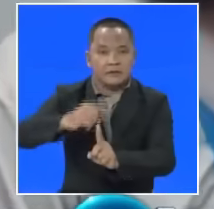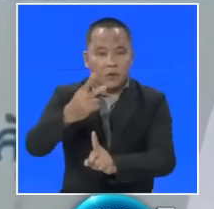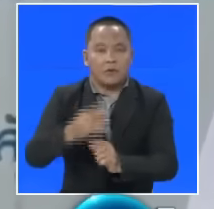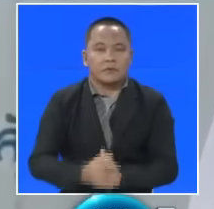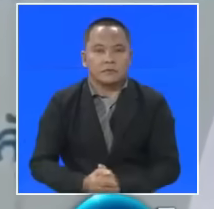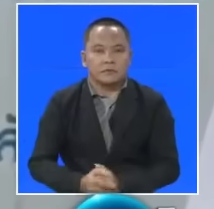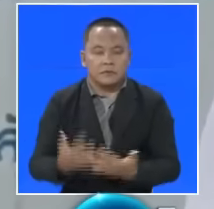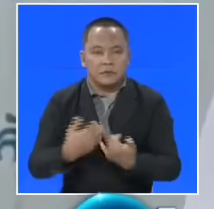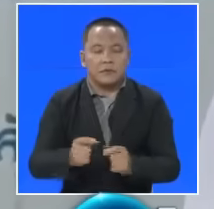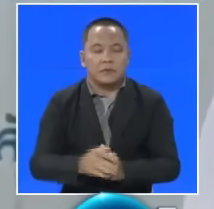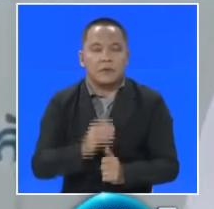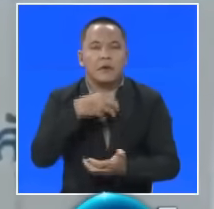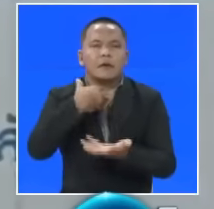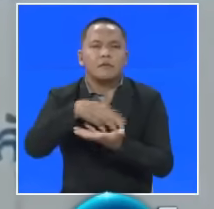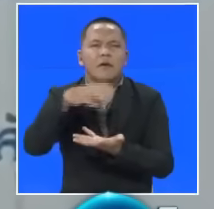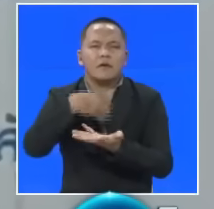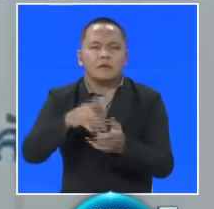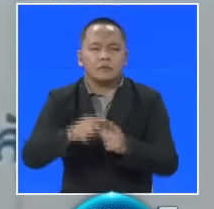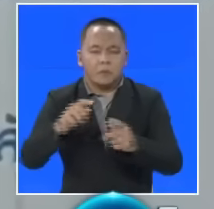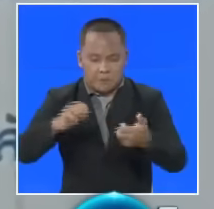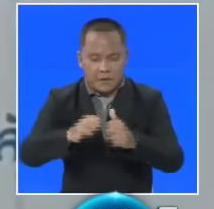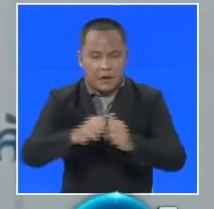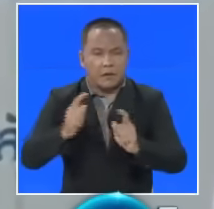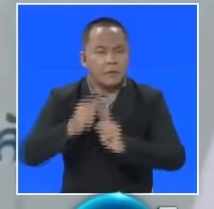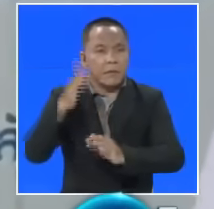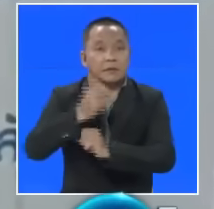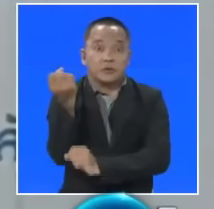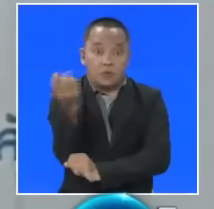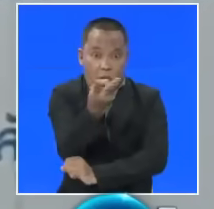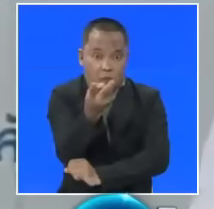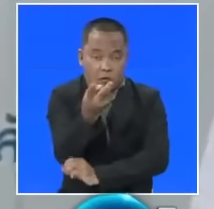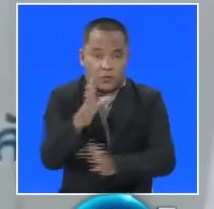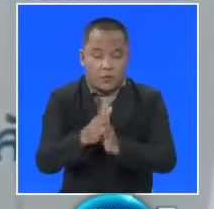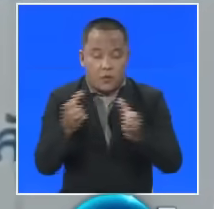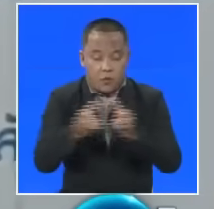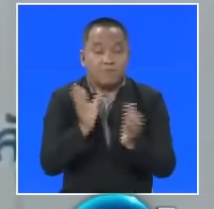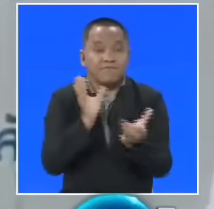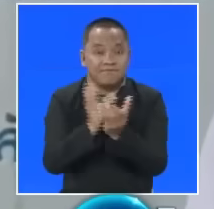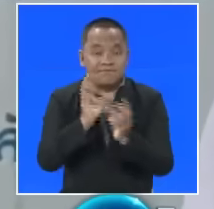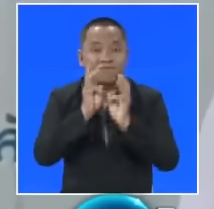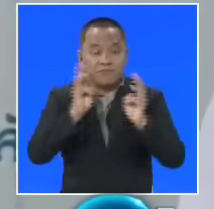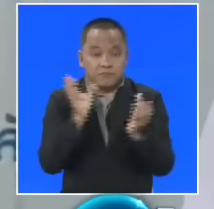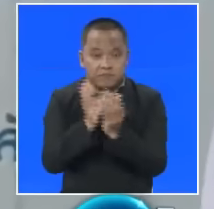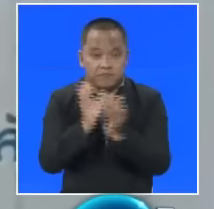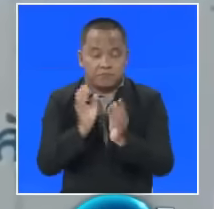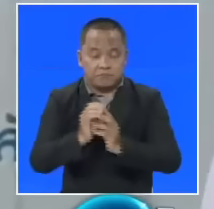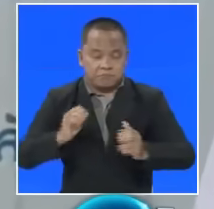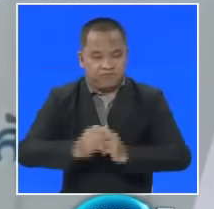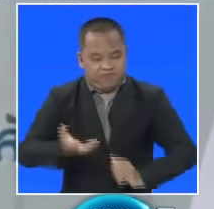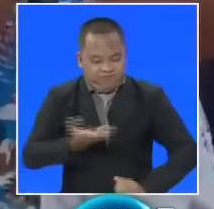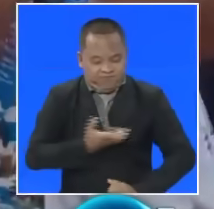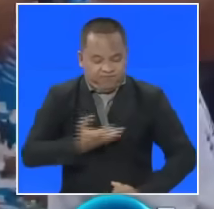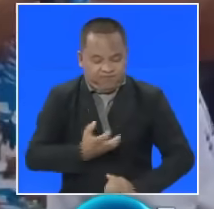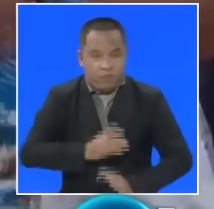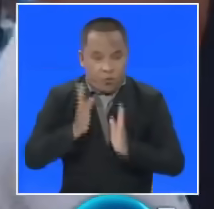มาคุณเอกภพก็เล่าให้ฟังบอกว่าเหตุการณ์เนี่ยมันเกิดขึ้นประมาณตี2กลุ่มเว็บพนันรายใหญ่รายหนึ่งนะคะเหิมเกลิมมาก